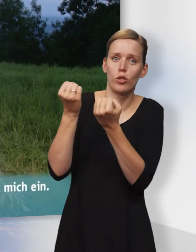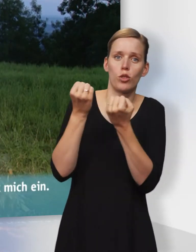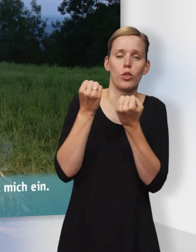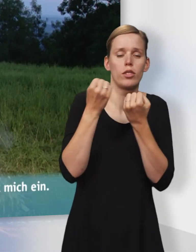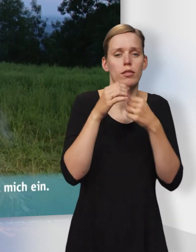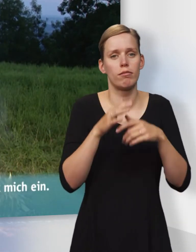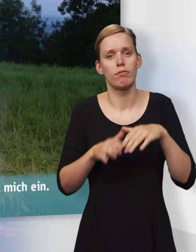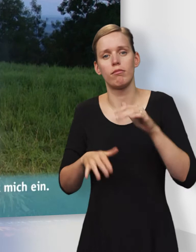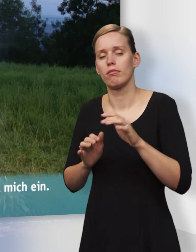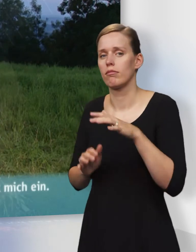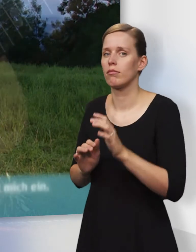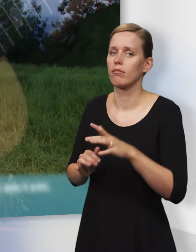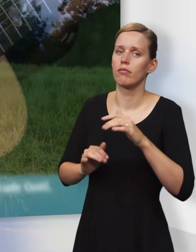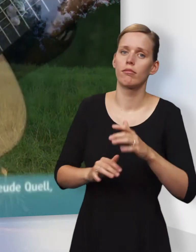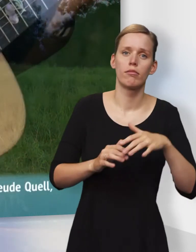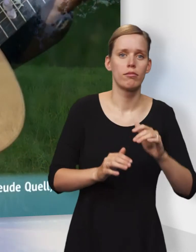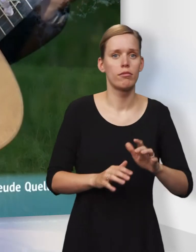schließe fest mich ein.